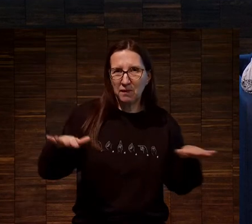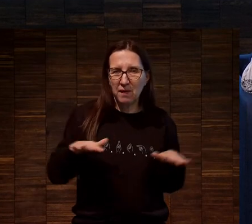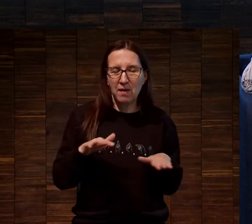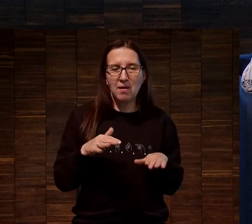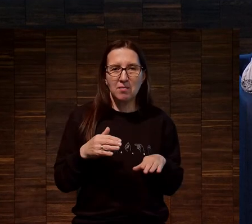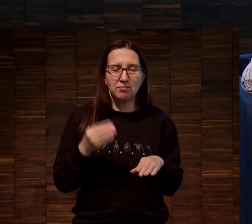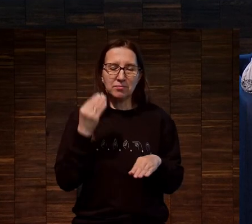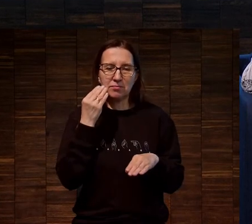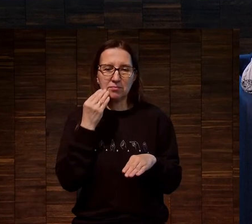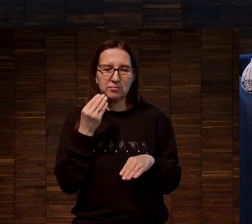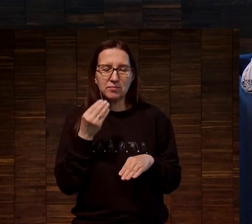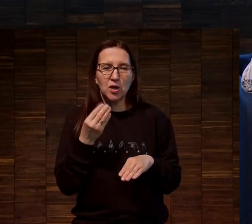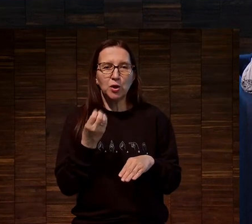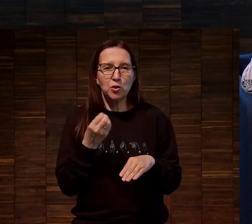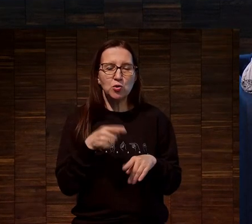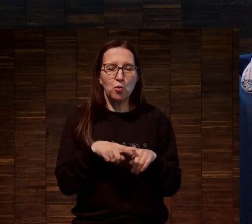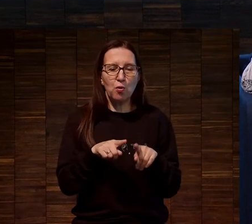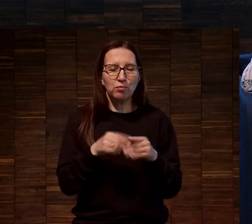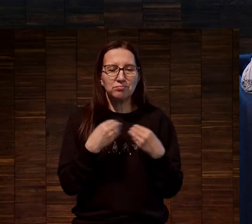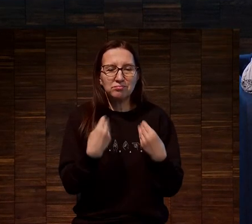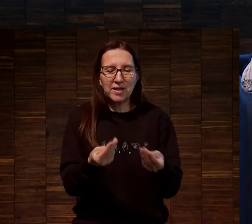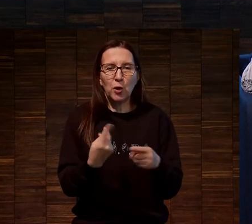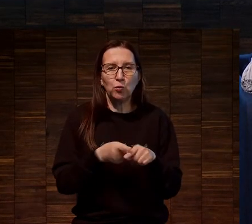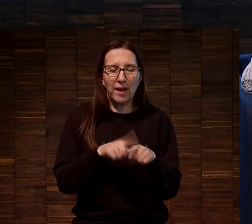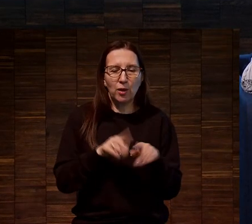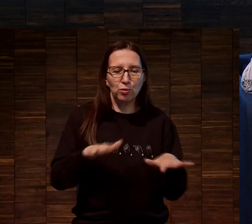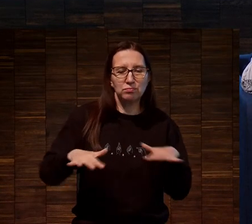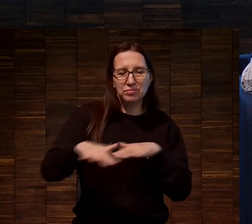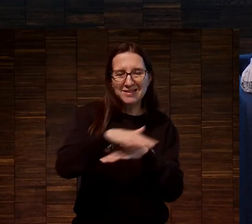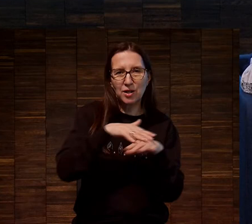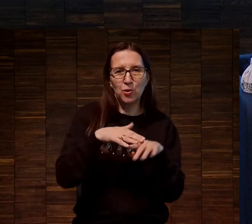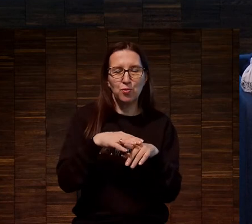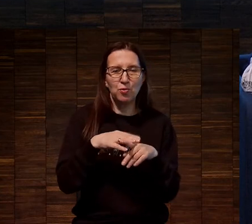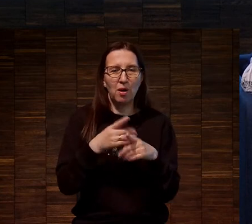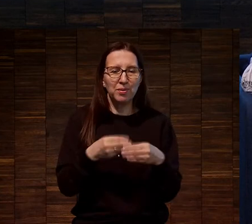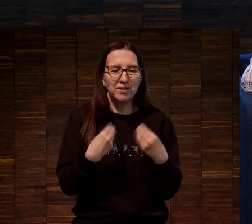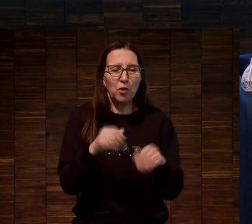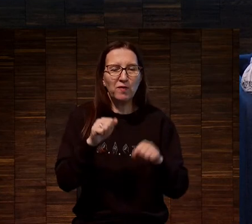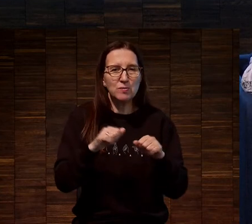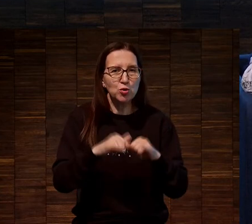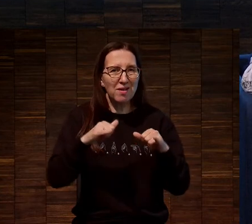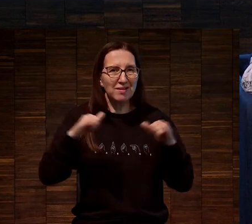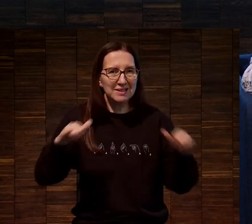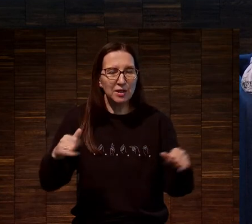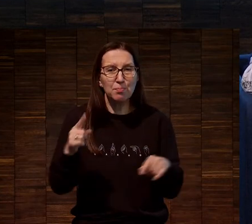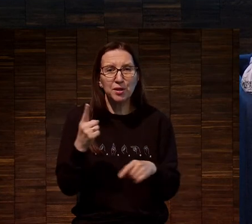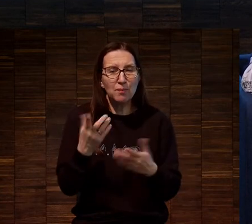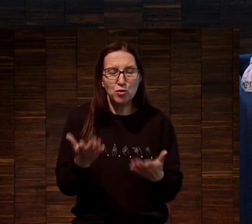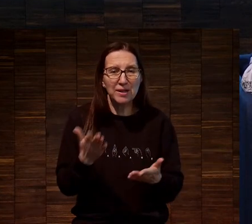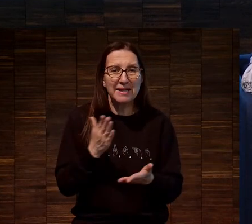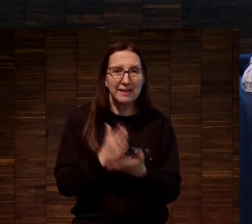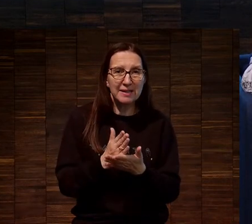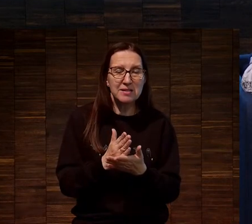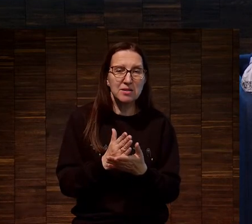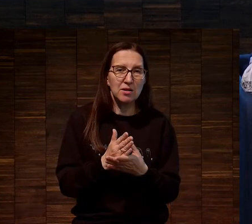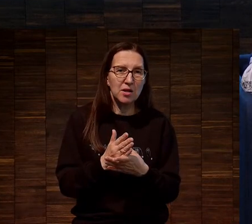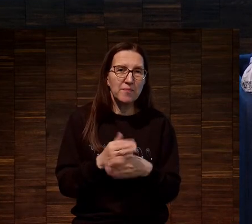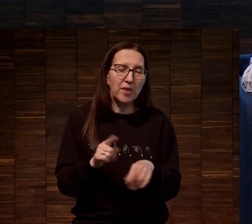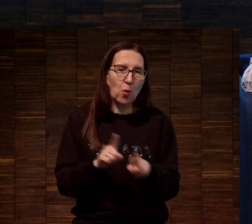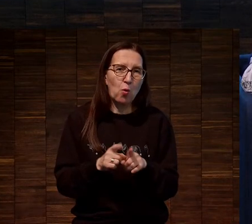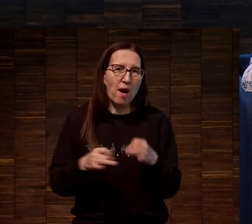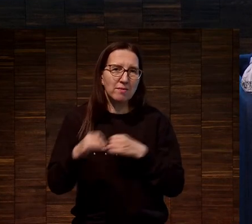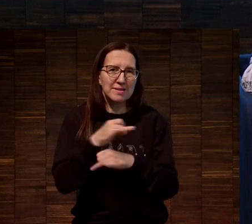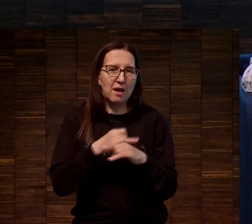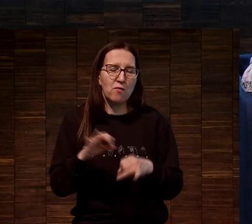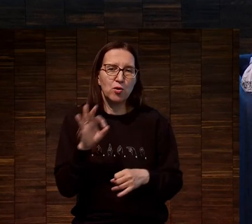да, как некий институт, который еще создает эту среду, подпитывает ее. Потому что здесь же еще все равно есть честный такой разговор,